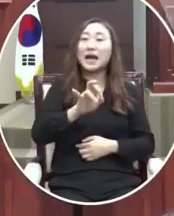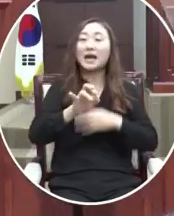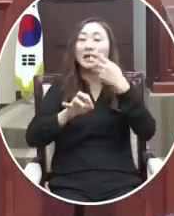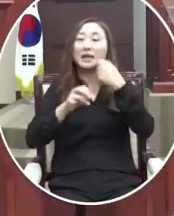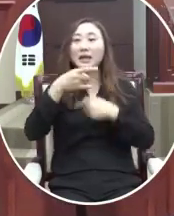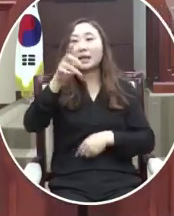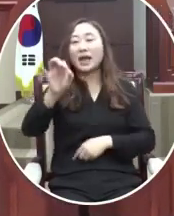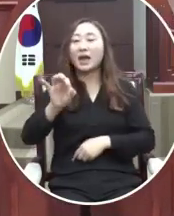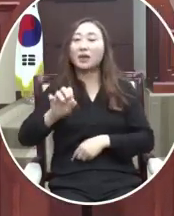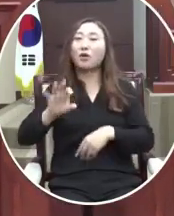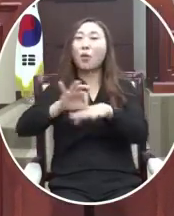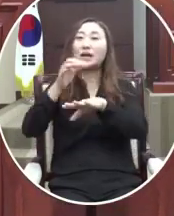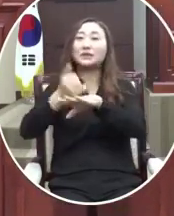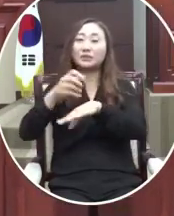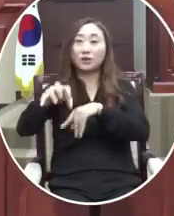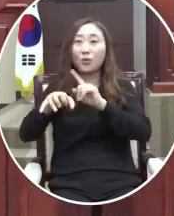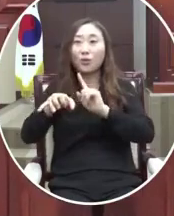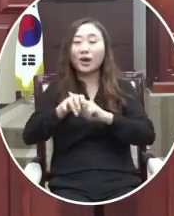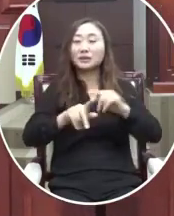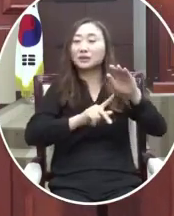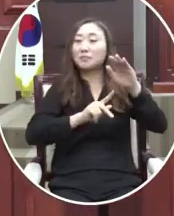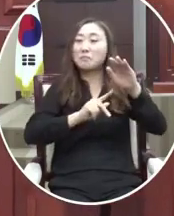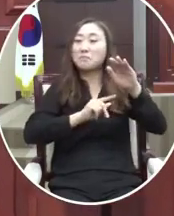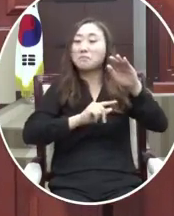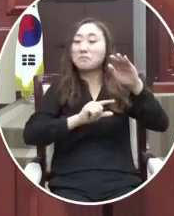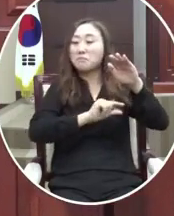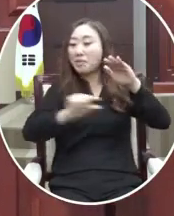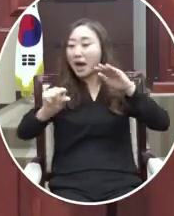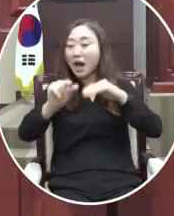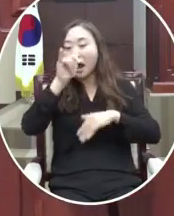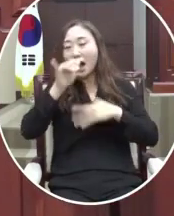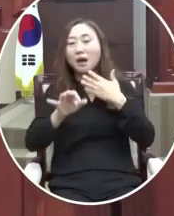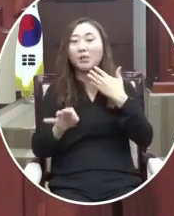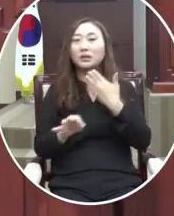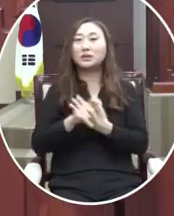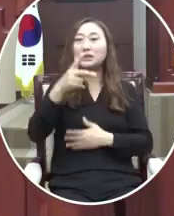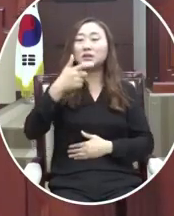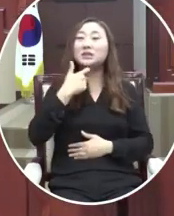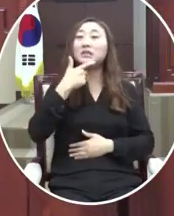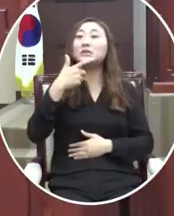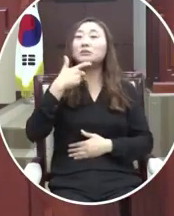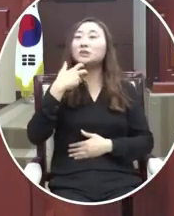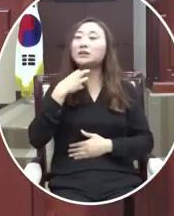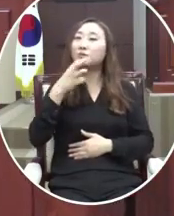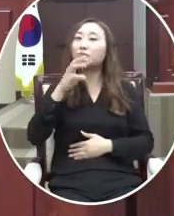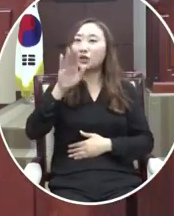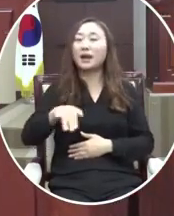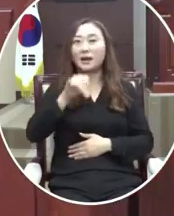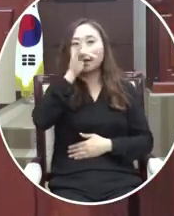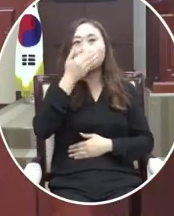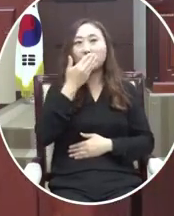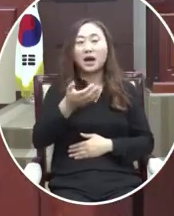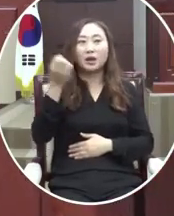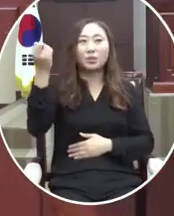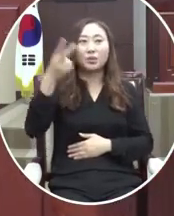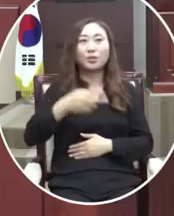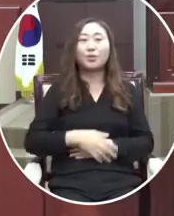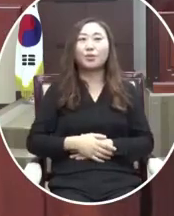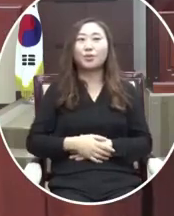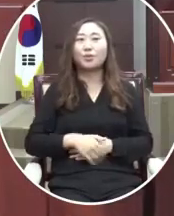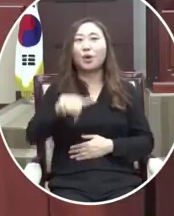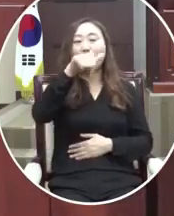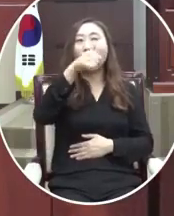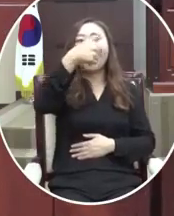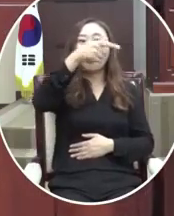왕심리 26분이 갈 수 있습니다 오랜기간 노력해온 동부 관선 지화는 원교 대치 동 구간